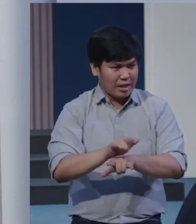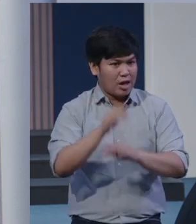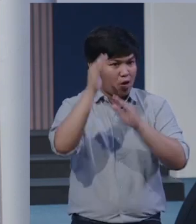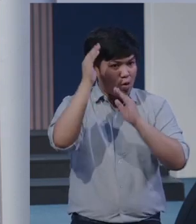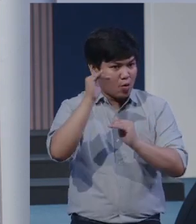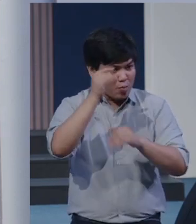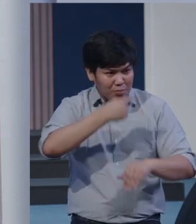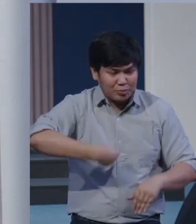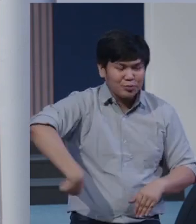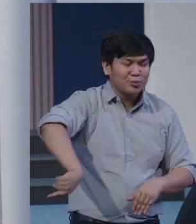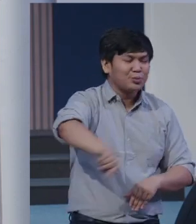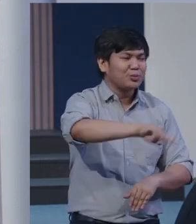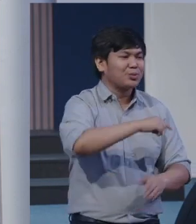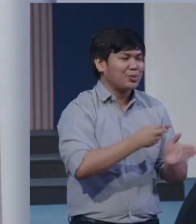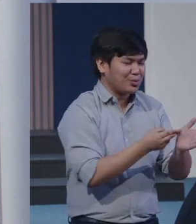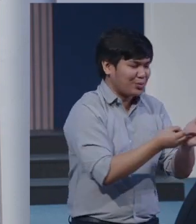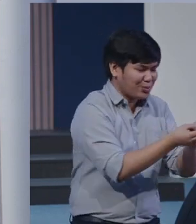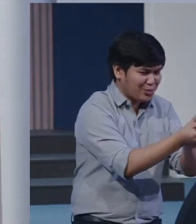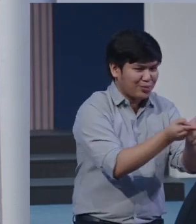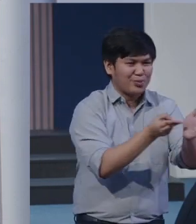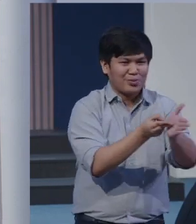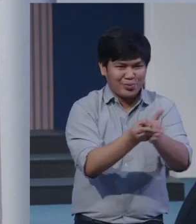isa tayo